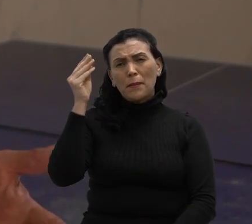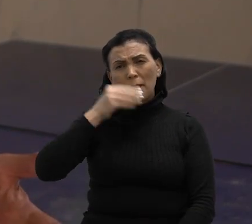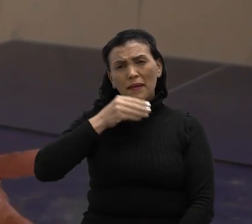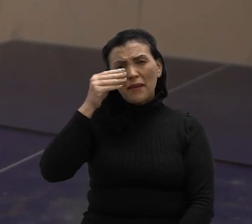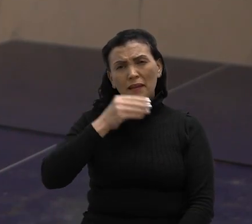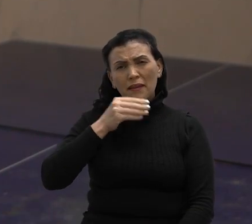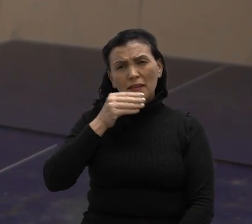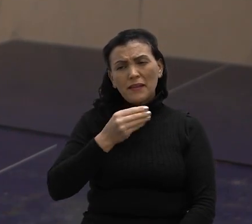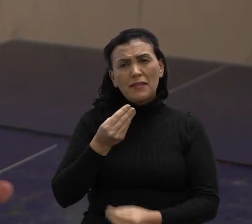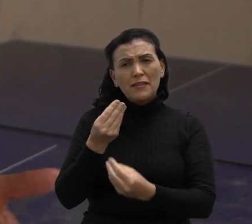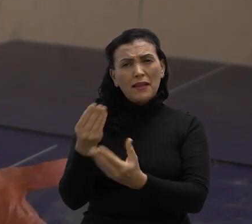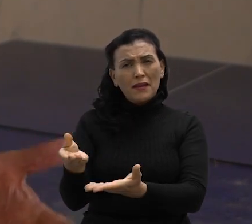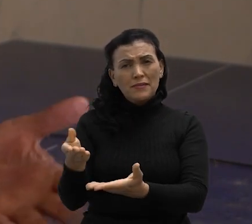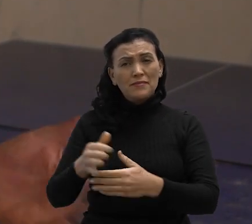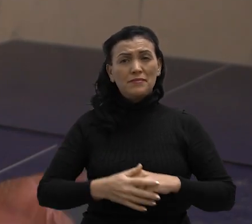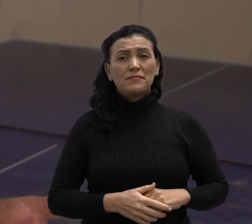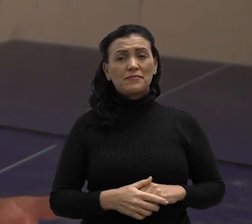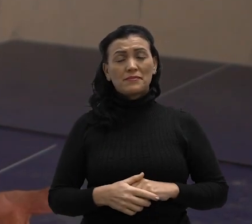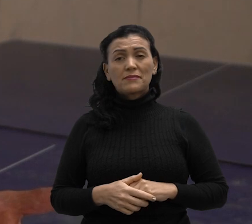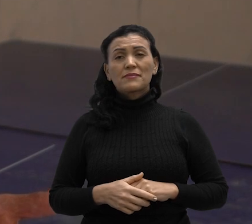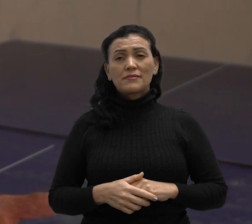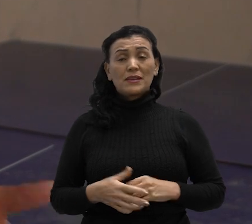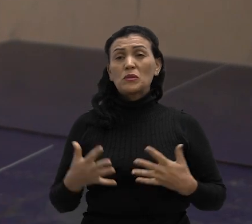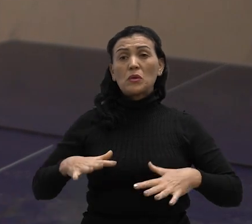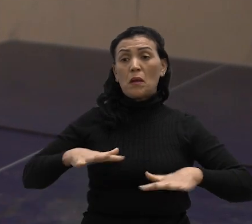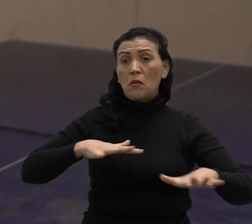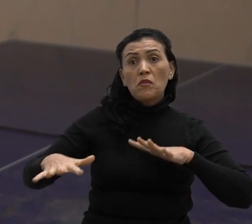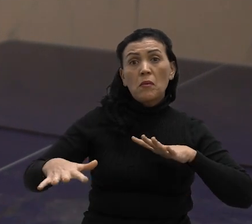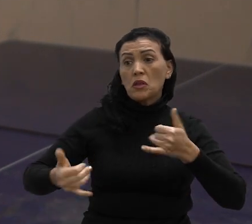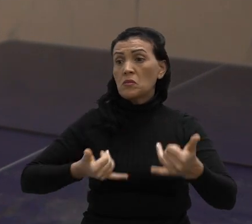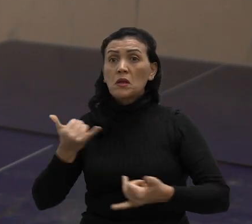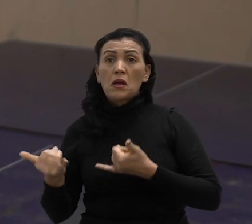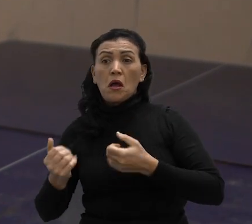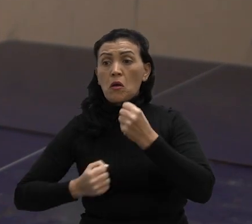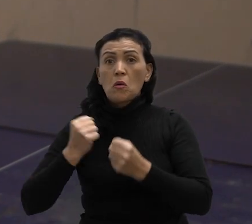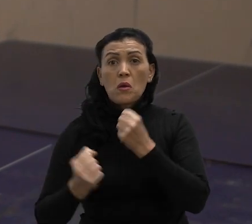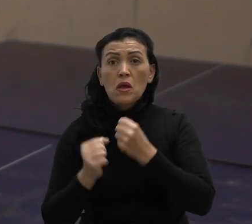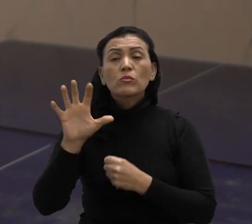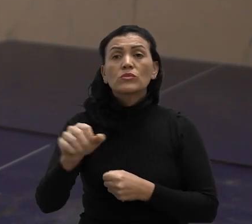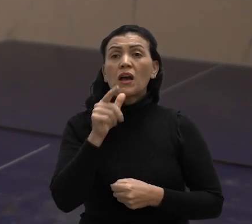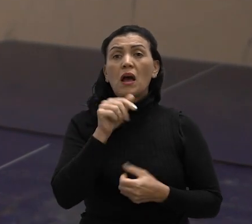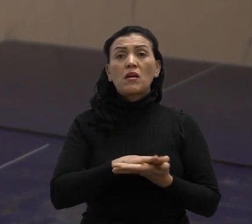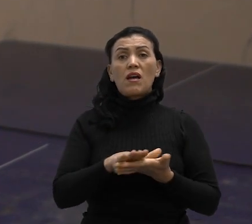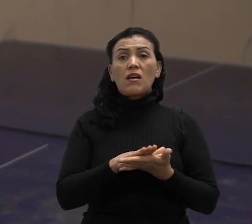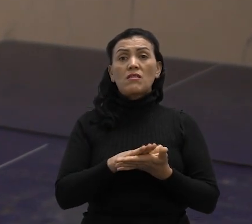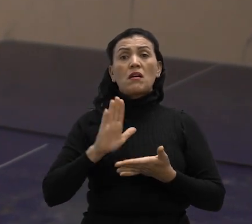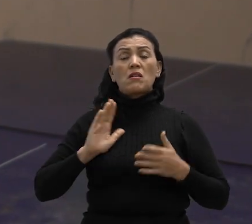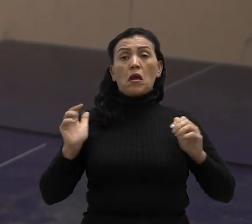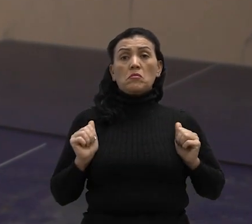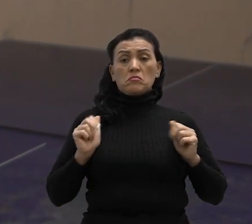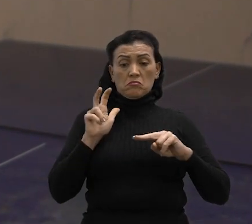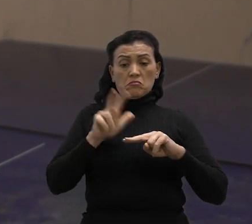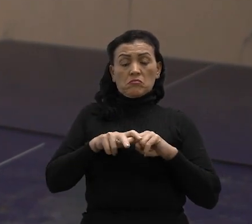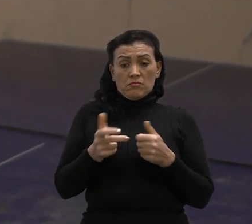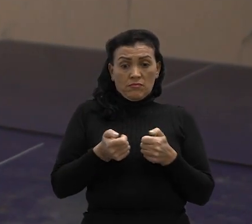هذا يعني علمهم الكسل، يعني بطل يقوم بده يشرب وهو قاعد، له خاطر يشرب هو جالس